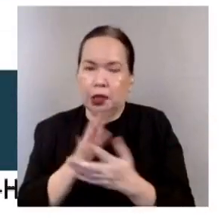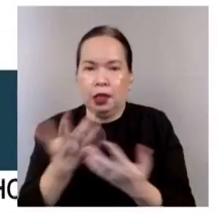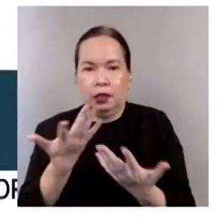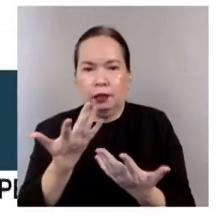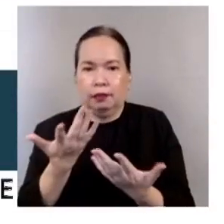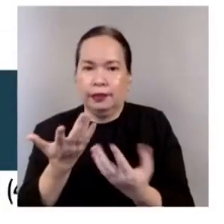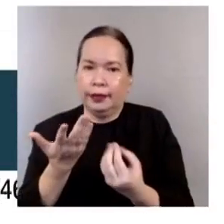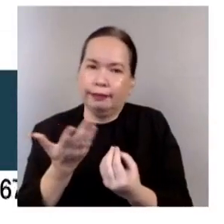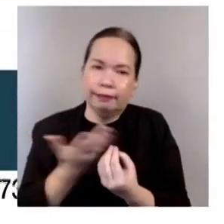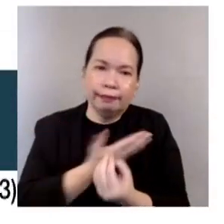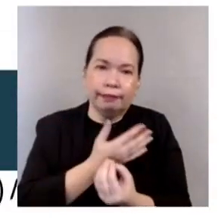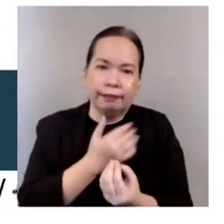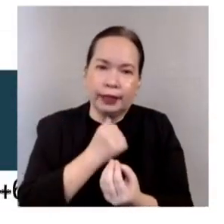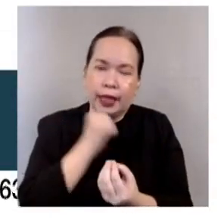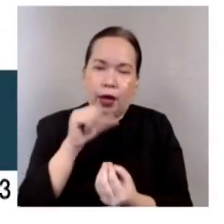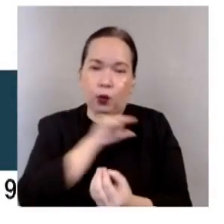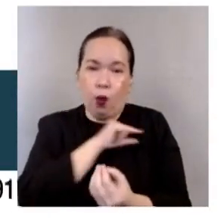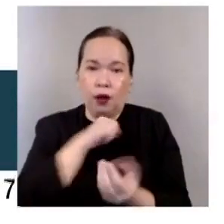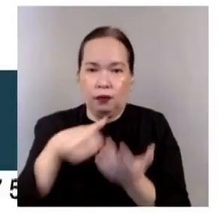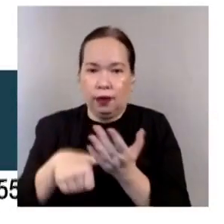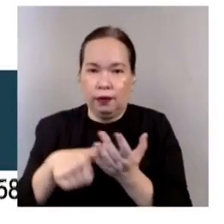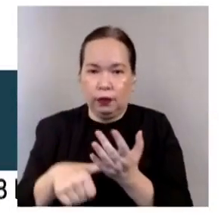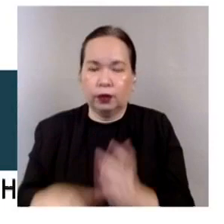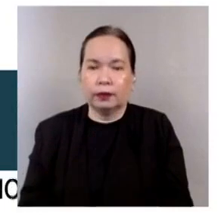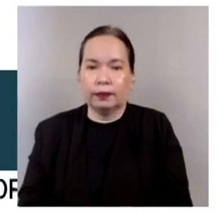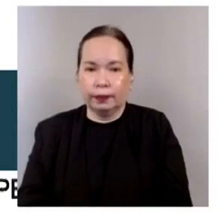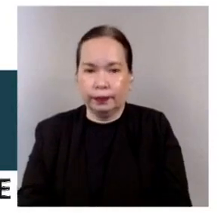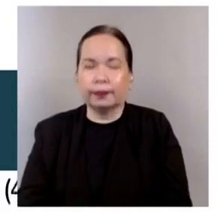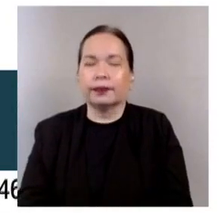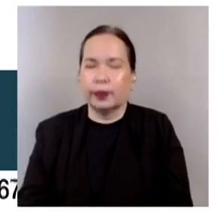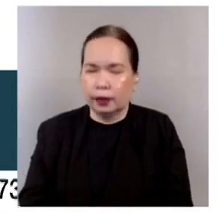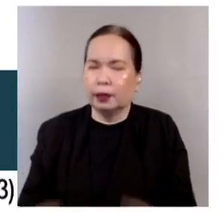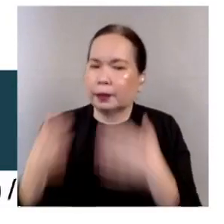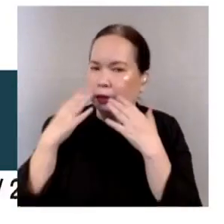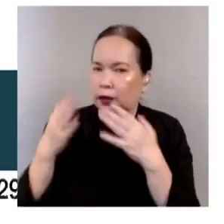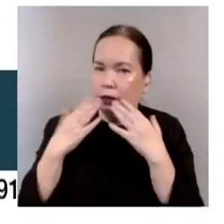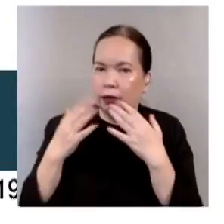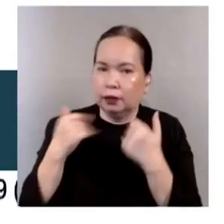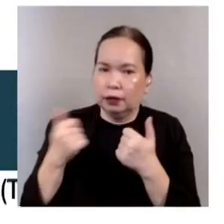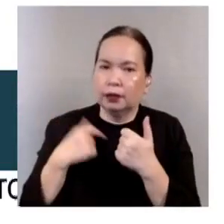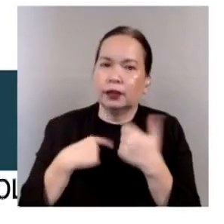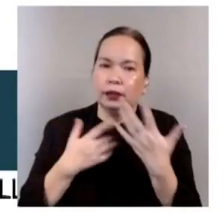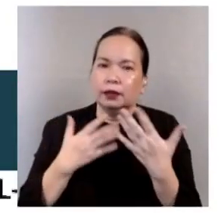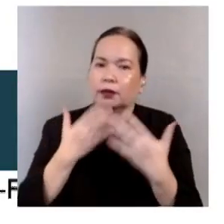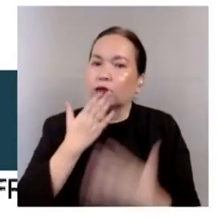rito. Okay, we're going to have to leave it at that. Good luck to you, Secretary Benher